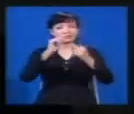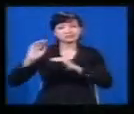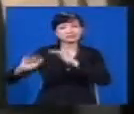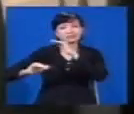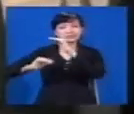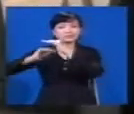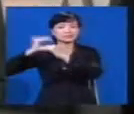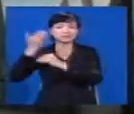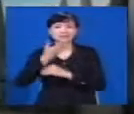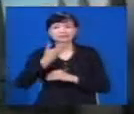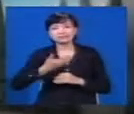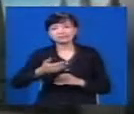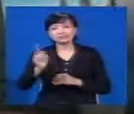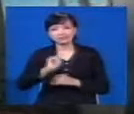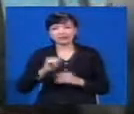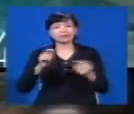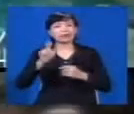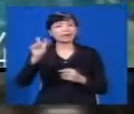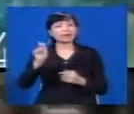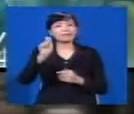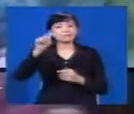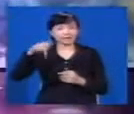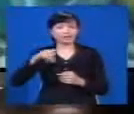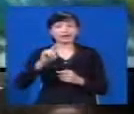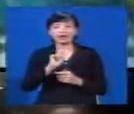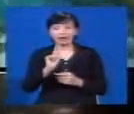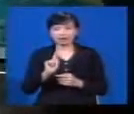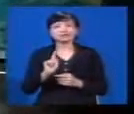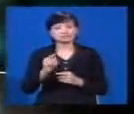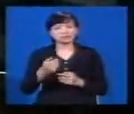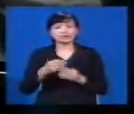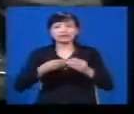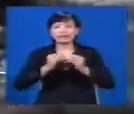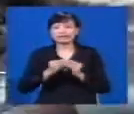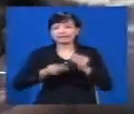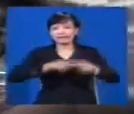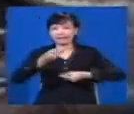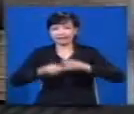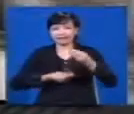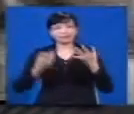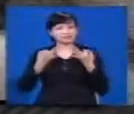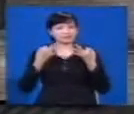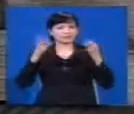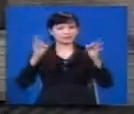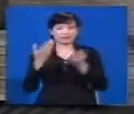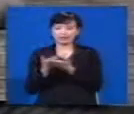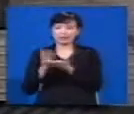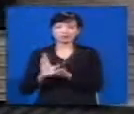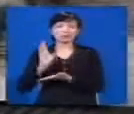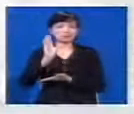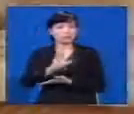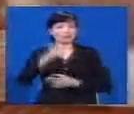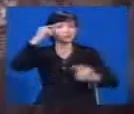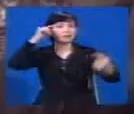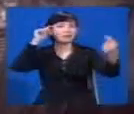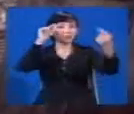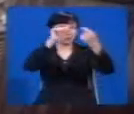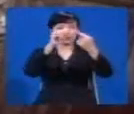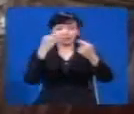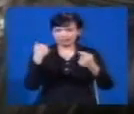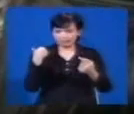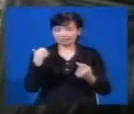นั้นเอเปกได้ให้ความสำคัญในความพยายามด้านการเปิดการค้าเสรีและการลงทุนภายใต้เป้าหมายโบกก